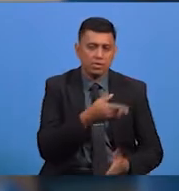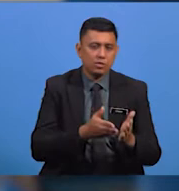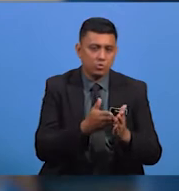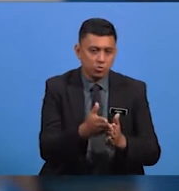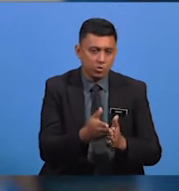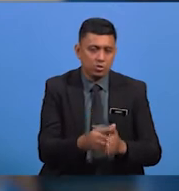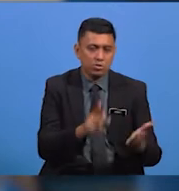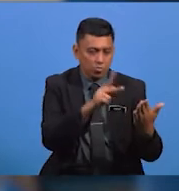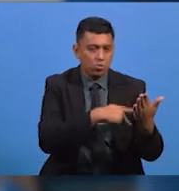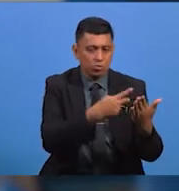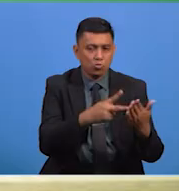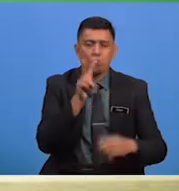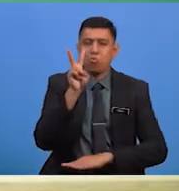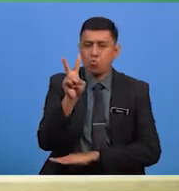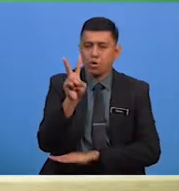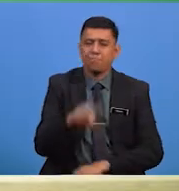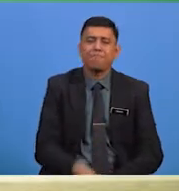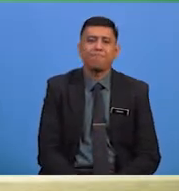dengan pantun nombor 2.